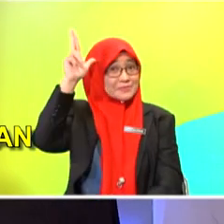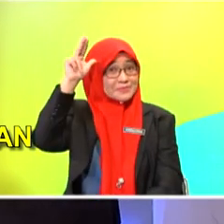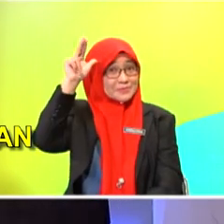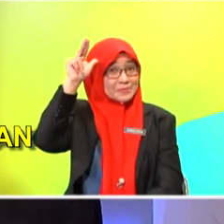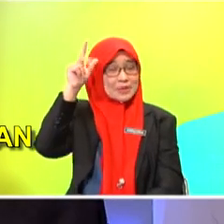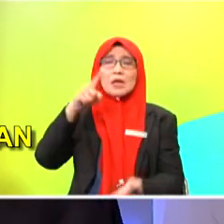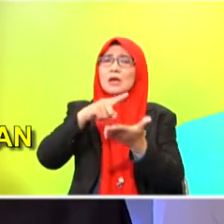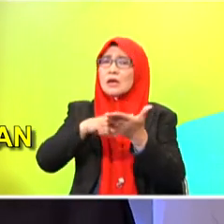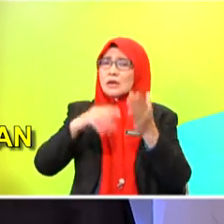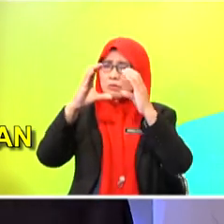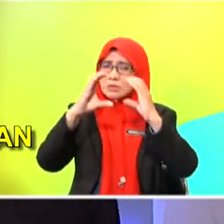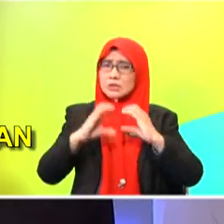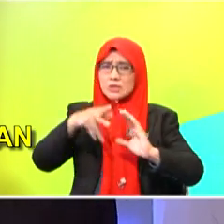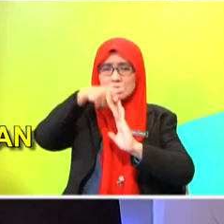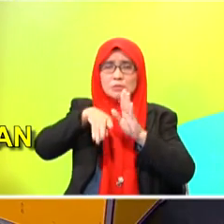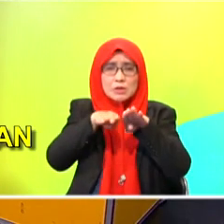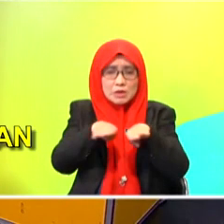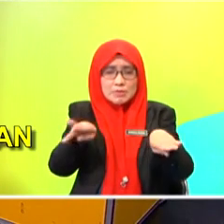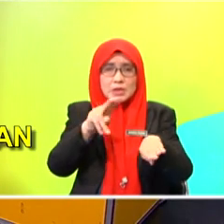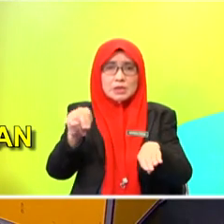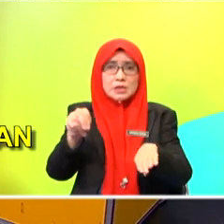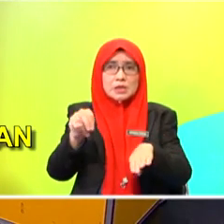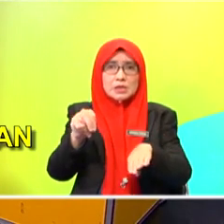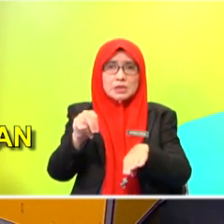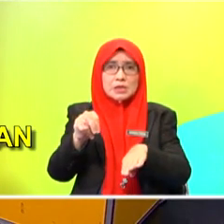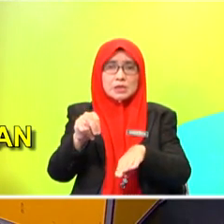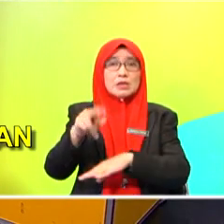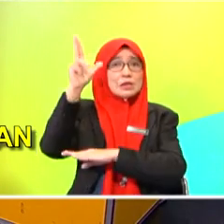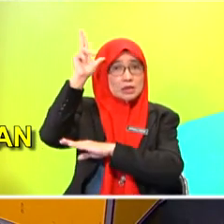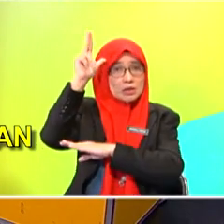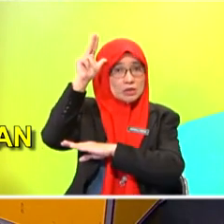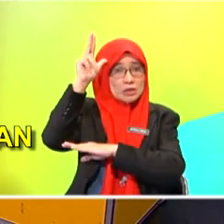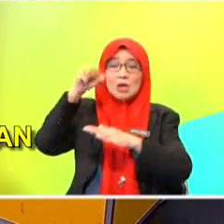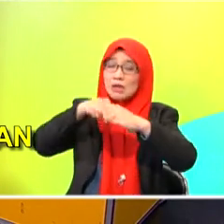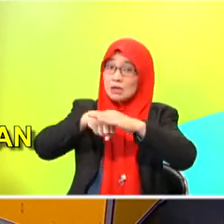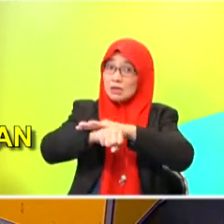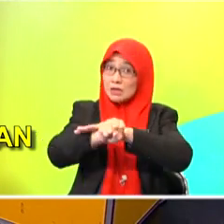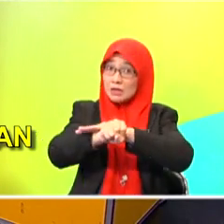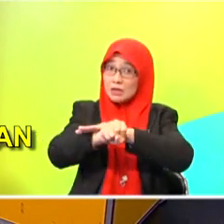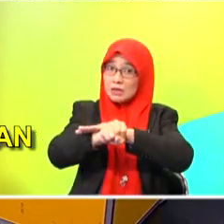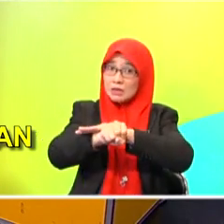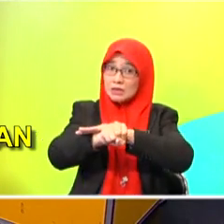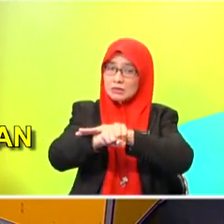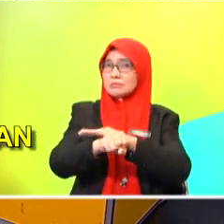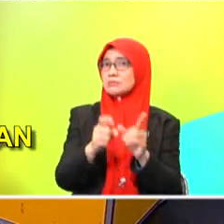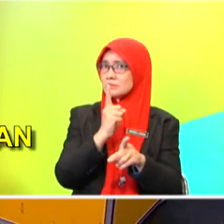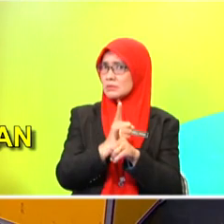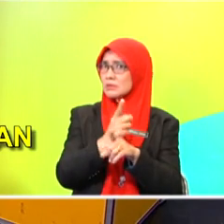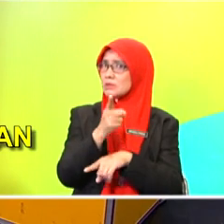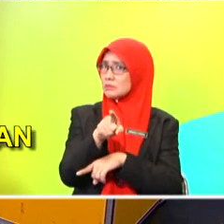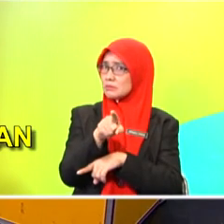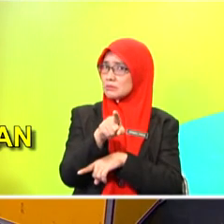kuda, apakah cara pembiakannya dia? Kuda adalah dengan melahirkan anak, cikgu. Pasti?